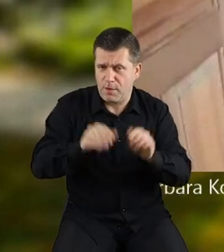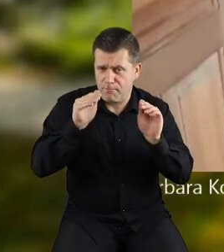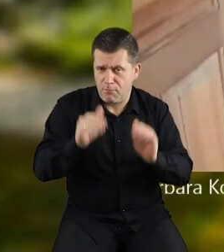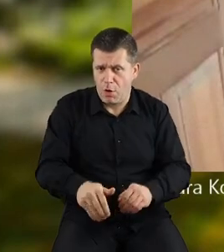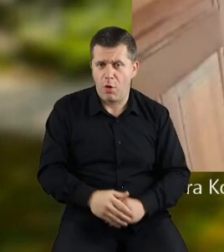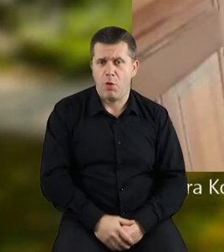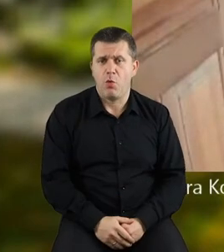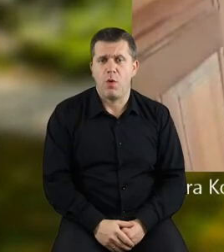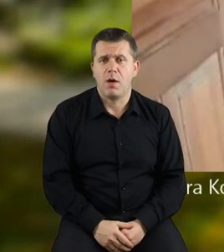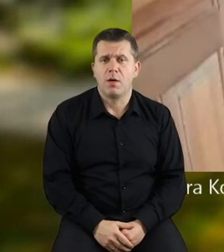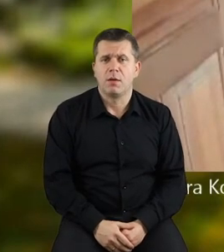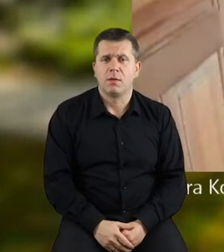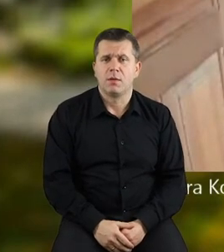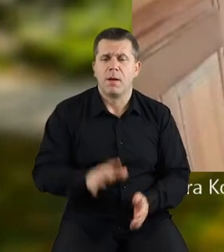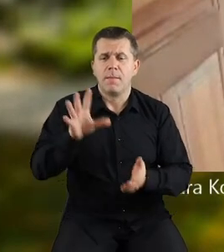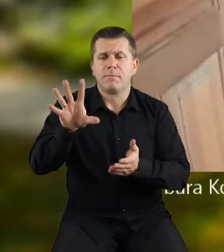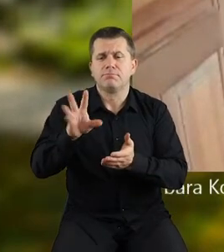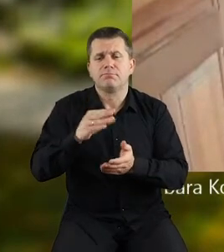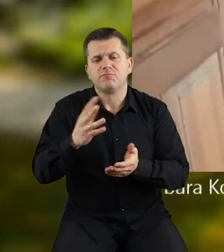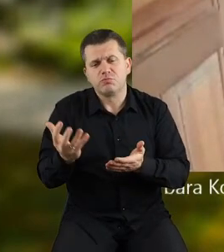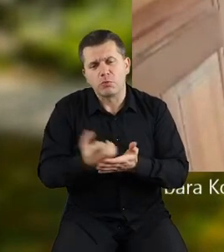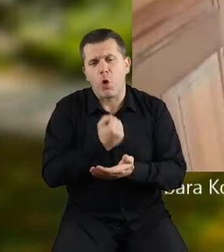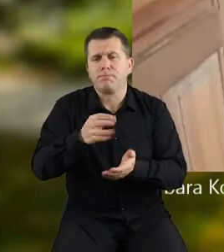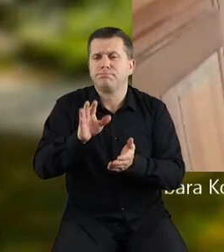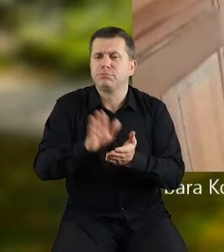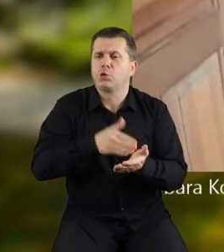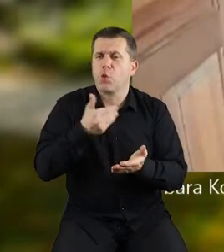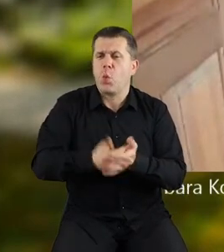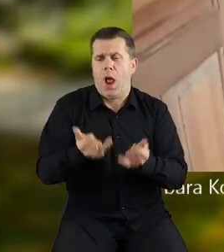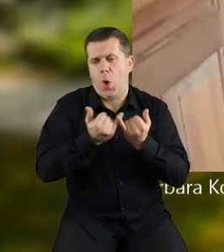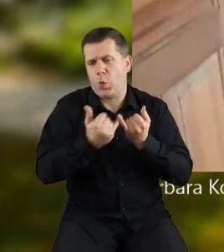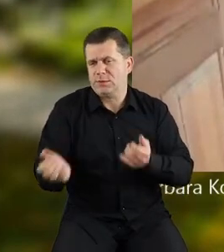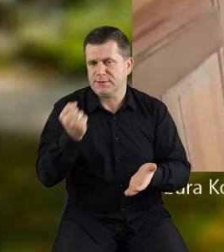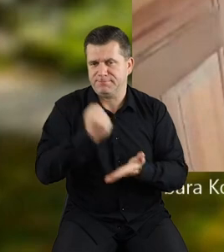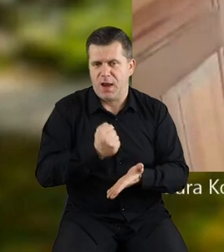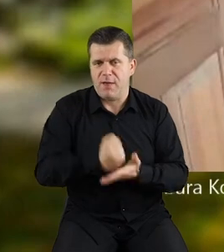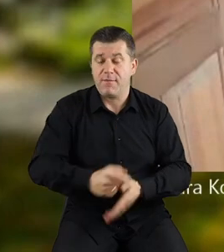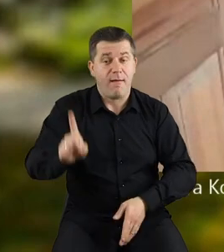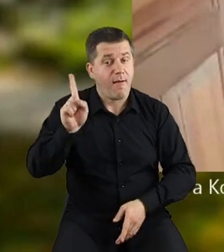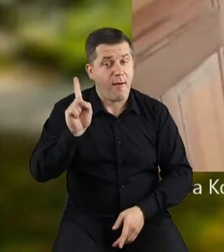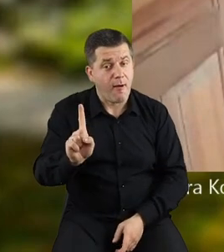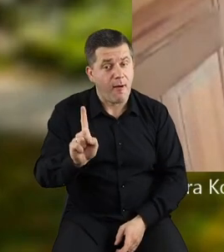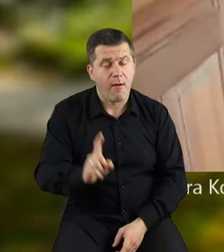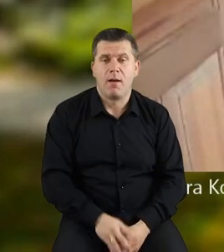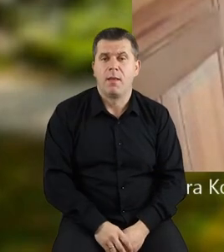również mogłaby brać przykład w niejednej sprawie,